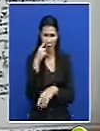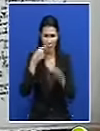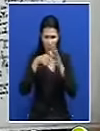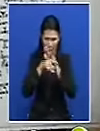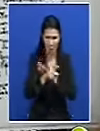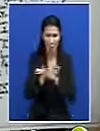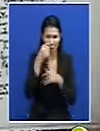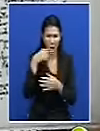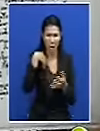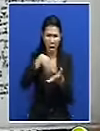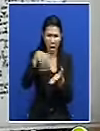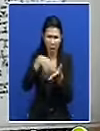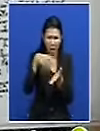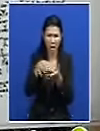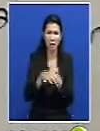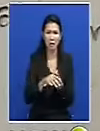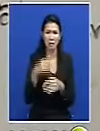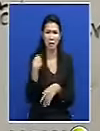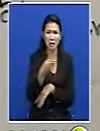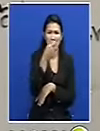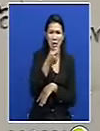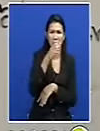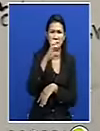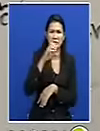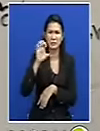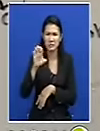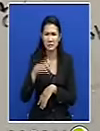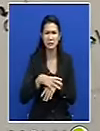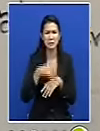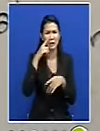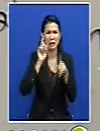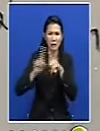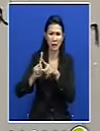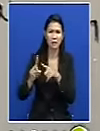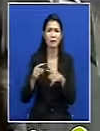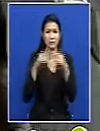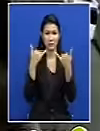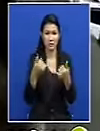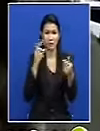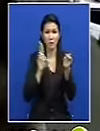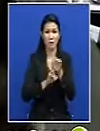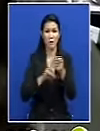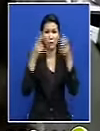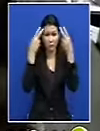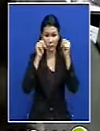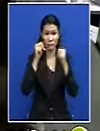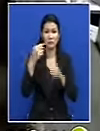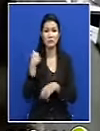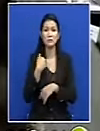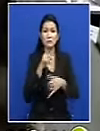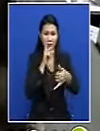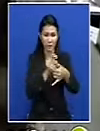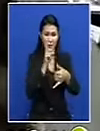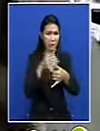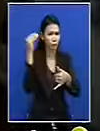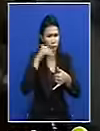นะครับพูดยาวไปขนาดถึงเรื่อง AEC เรื่อง TPP นะครับคืออาจารย์วิษณุเครืองามรองนายกรัฐมนตรีนักข่าวถามแทบจะรายวันแหละ